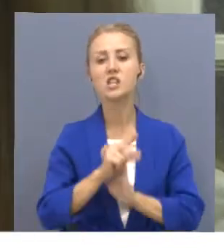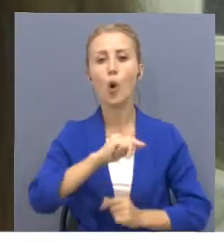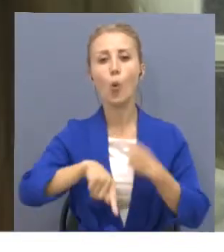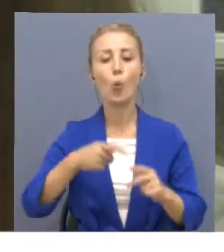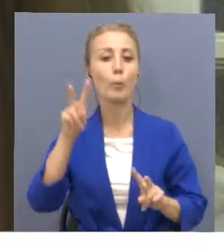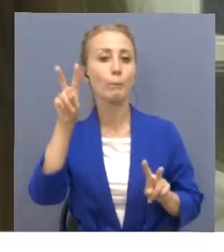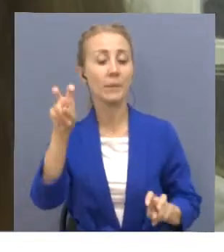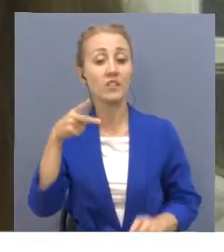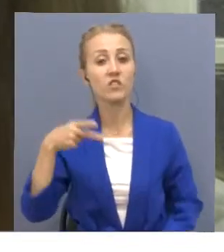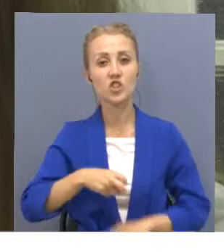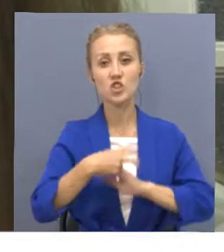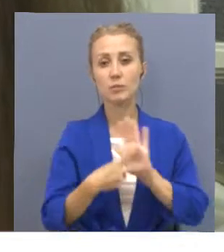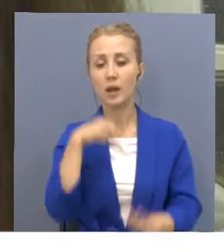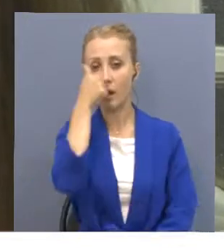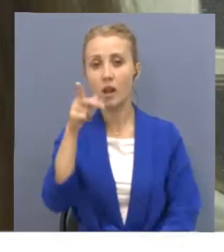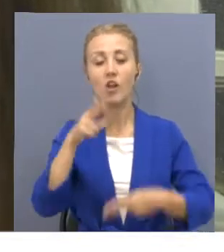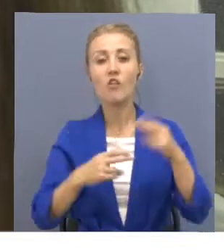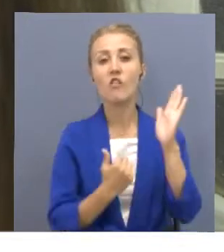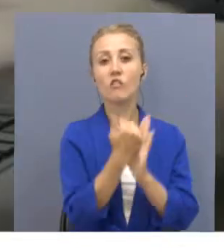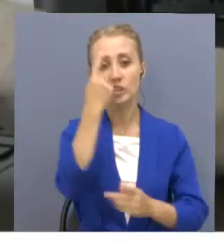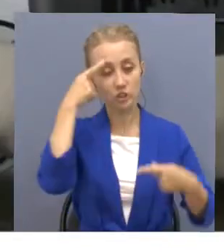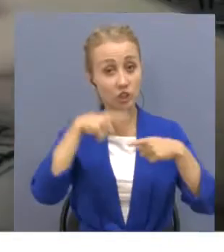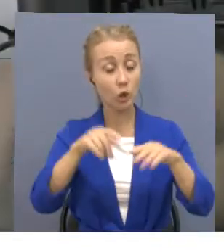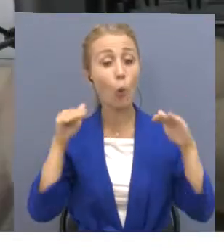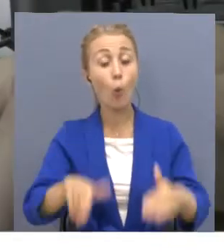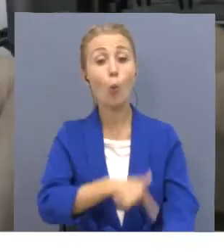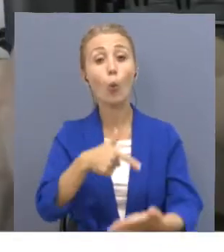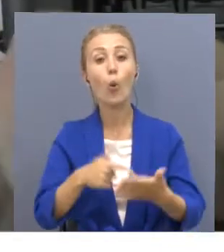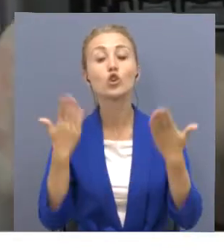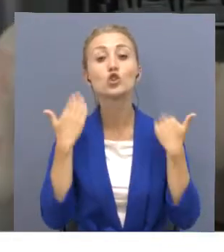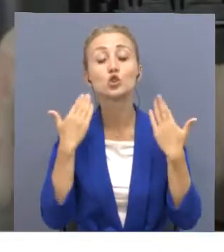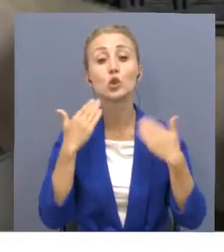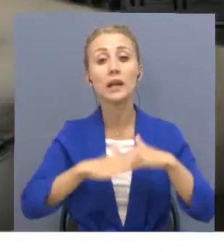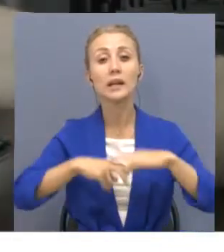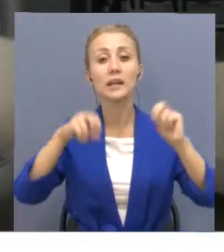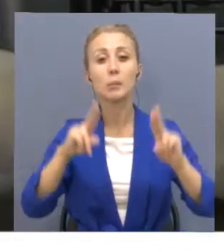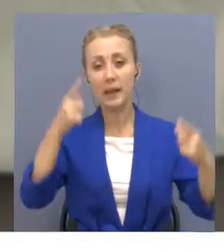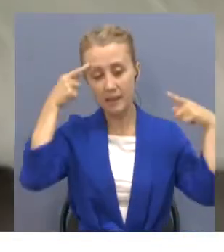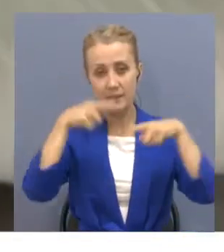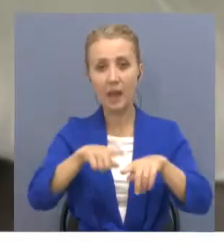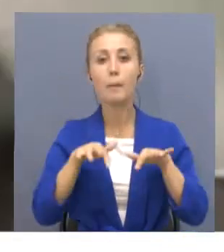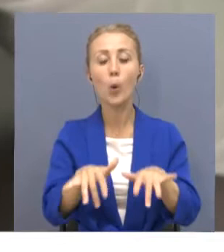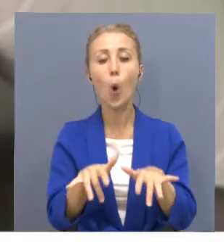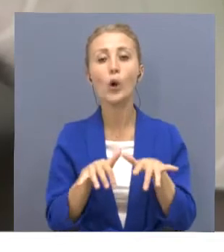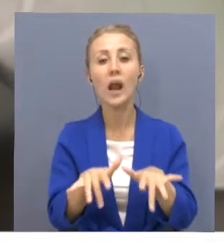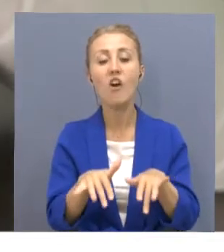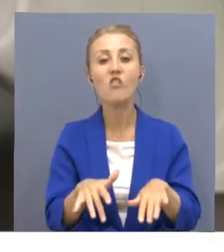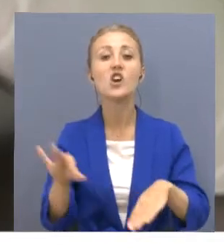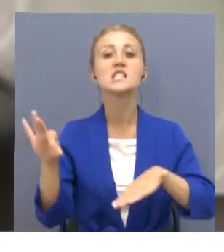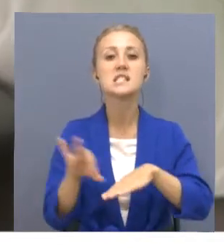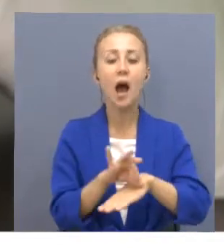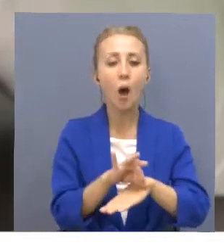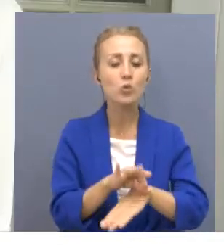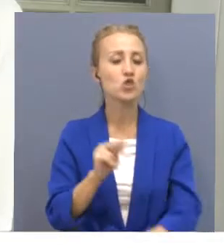В 2017 году она закончила высший технический колледж города Щучинск по специальности техник-программист. Позже вышла замуж и не работала